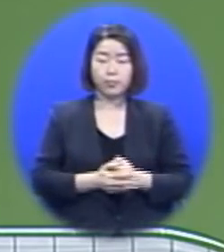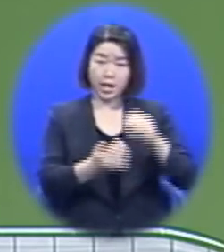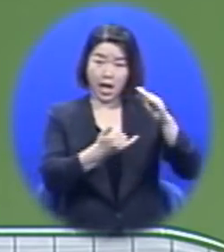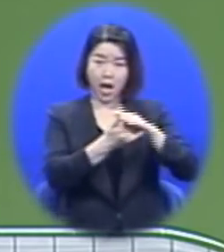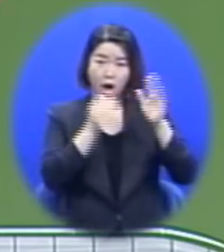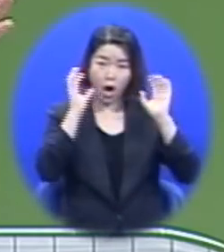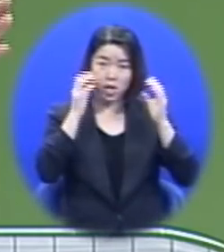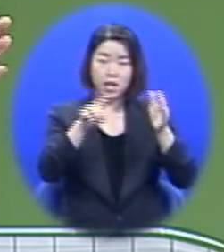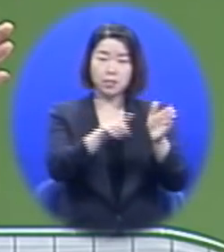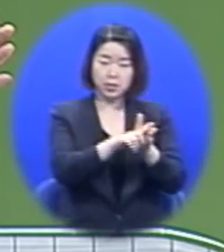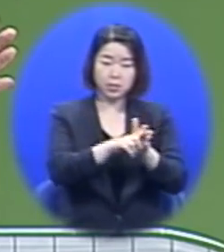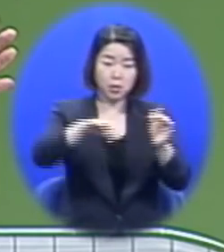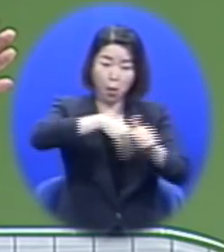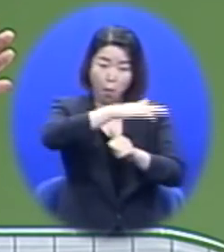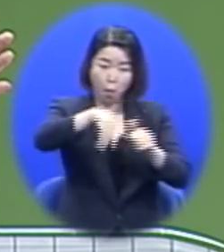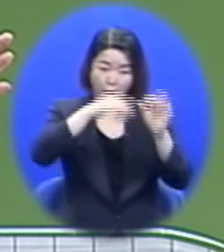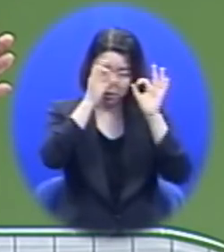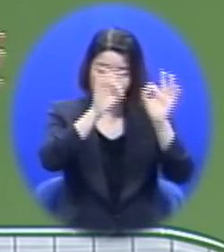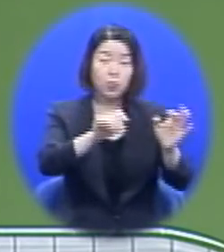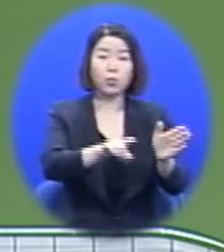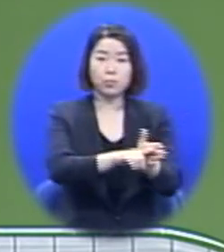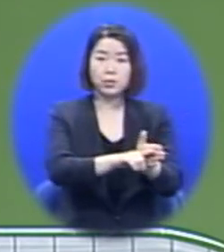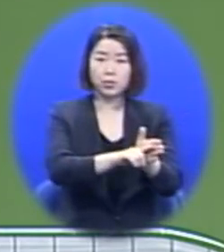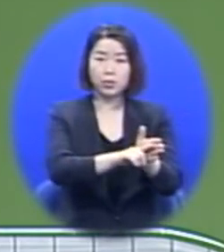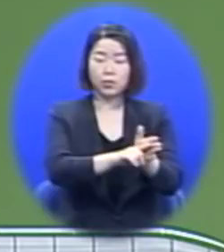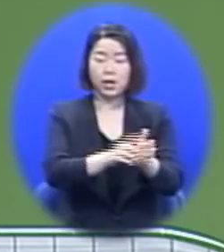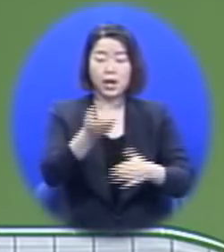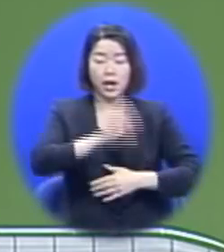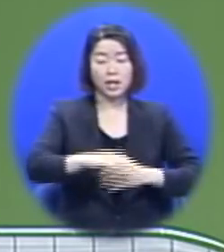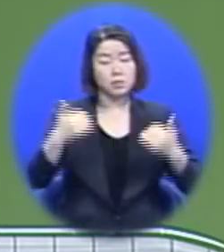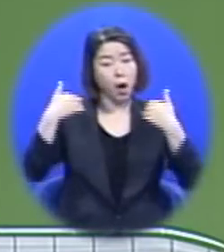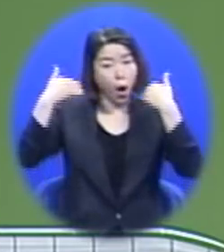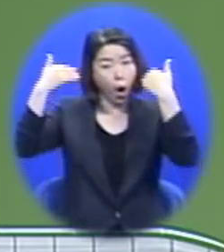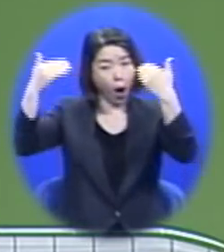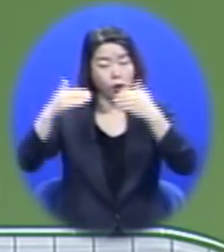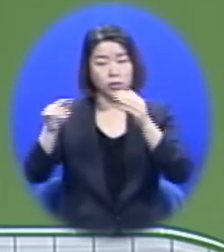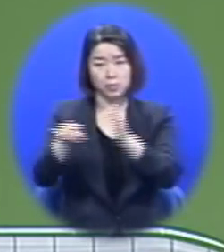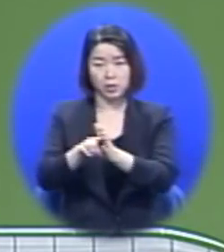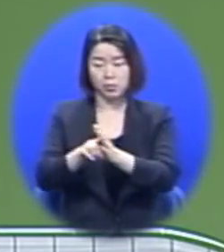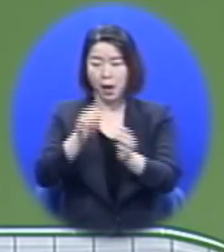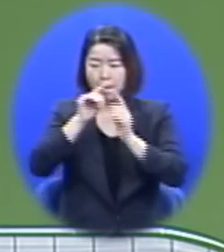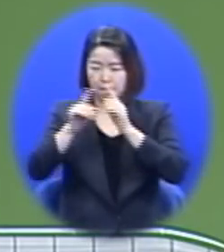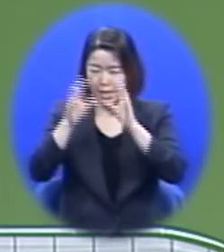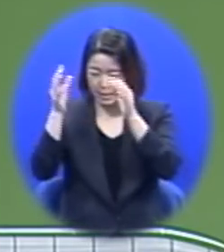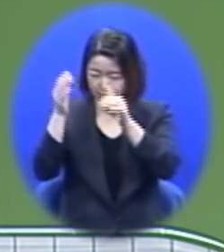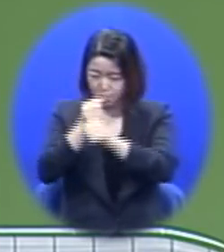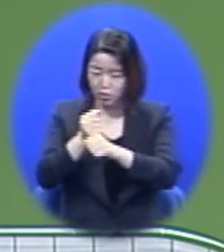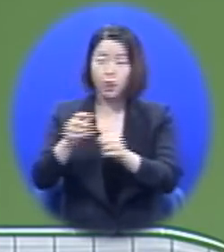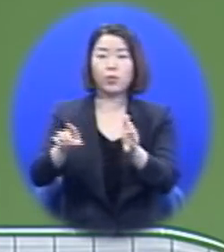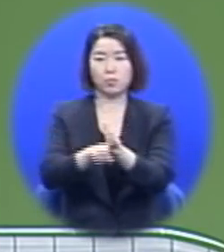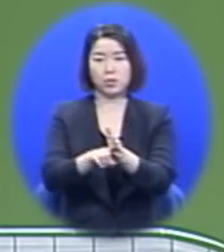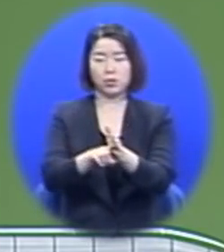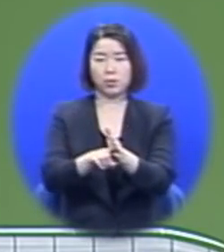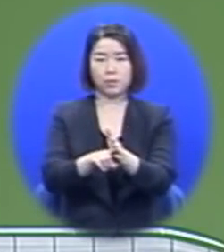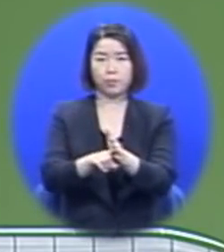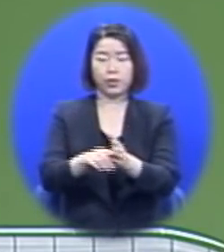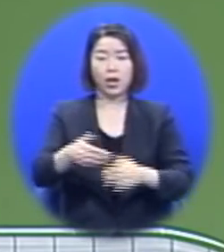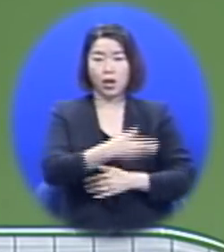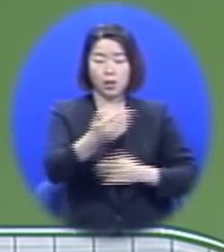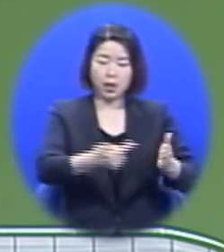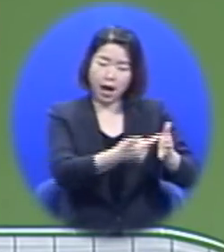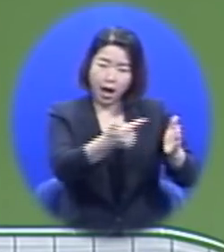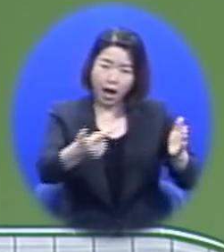어린아이의 믿음은 환경을 보고 믿습니다. 어른의 믿음은 말씀을 붙잡고 믿습니다. 여러분, 가나 혼인 잔치